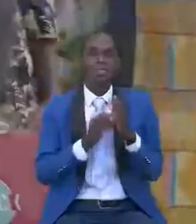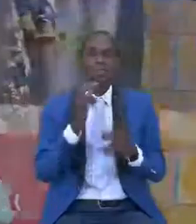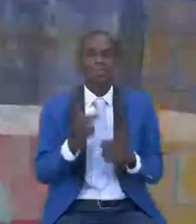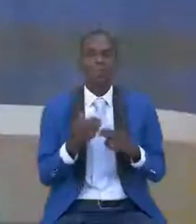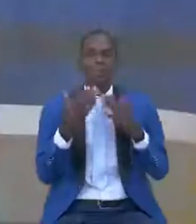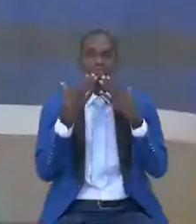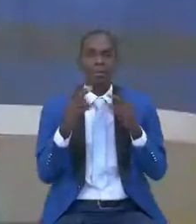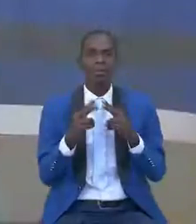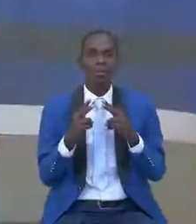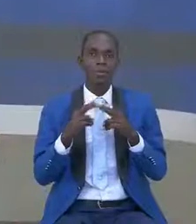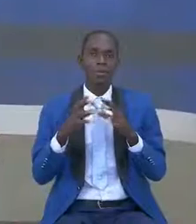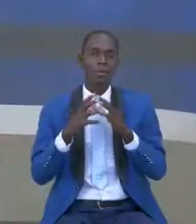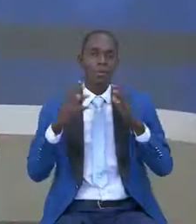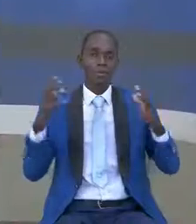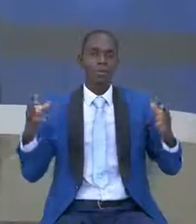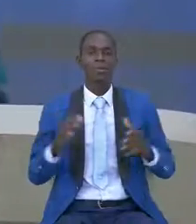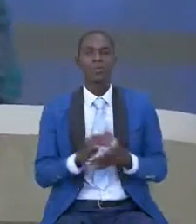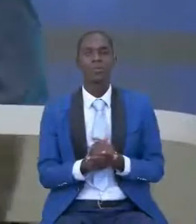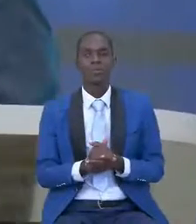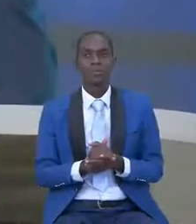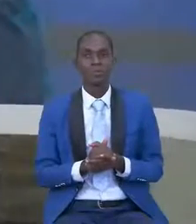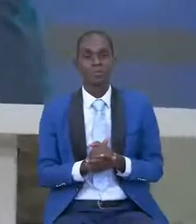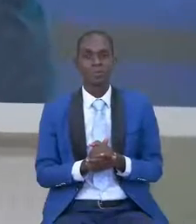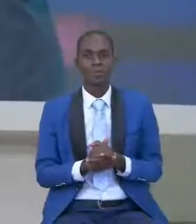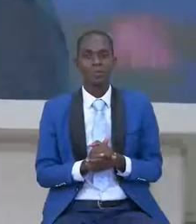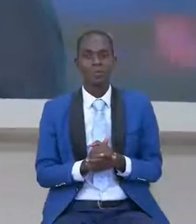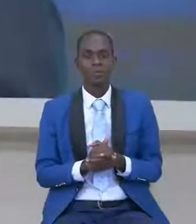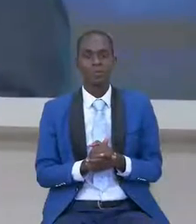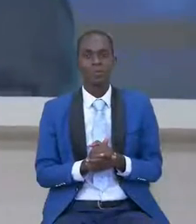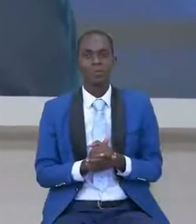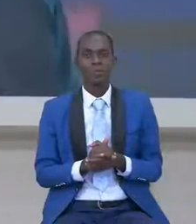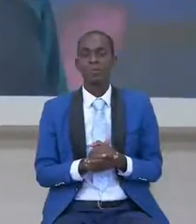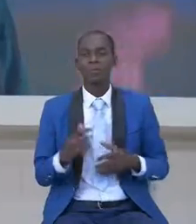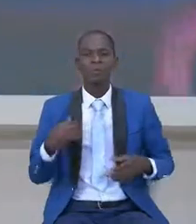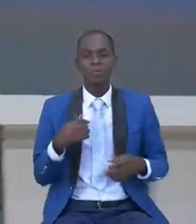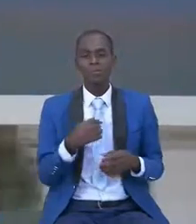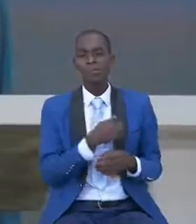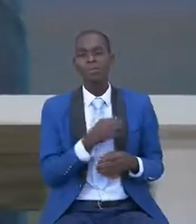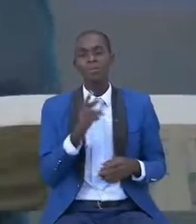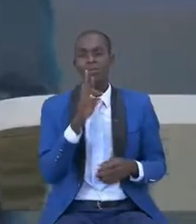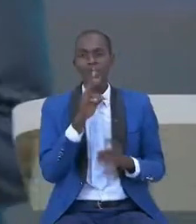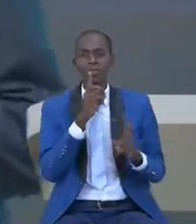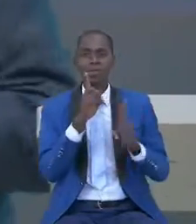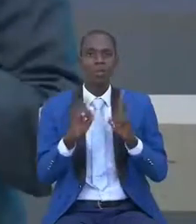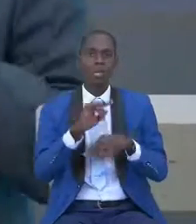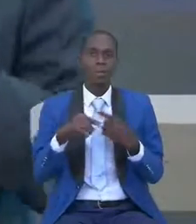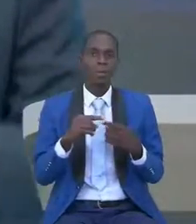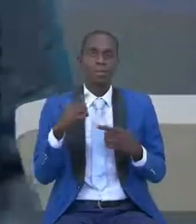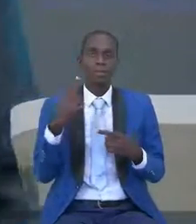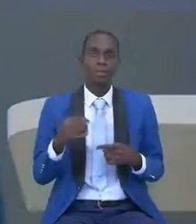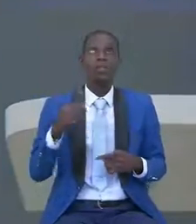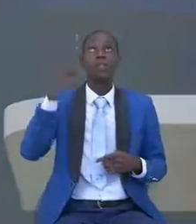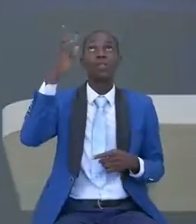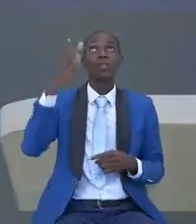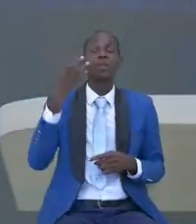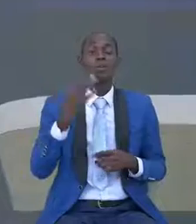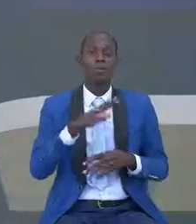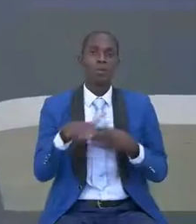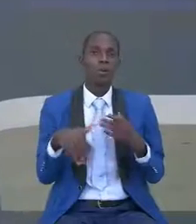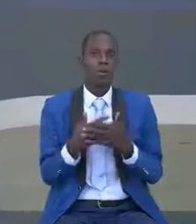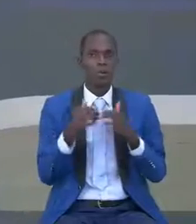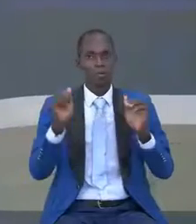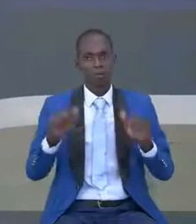Merci beaucoup pour vous asseoir. Nous parlions du Dieu de toute possibilité.